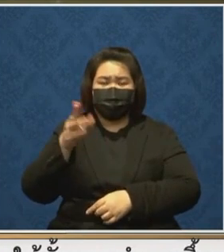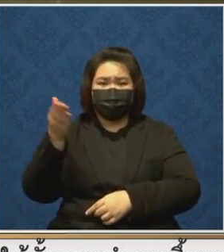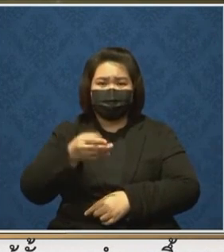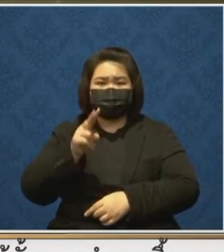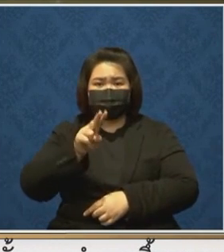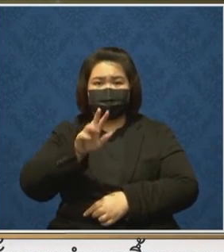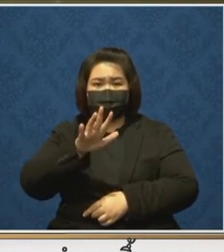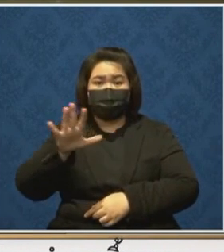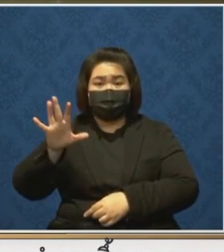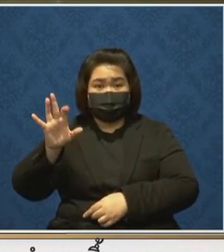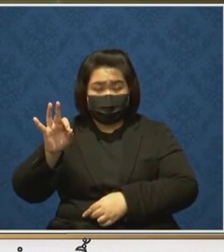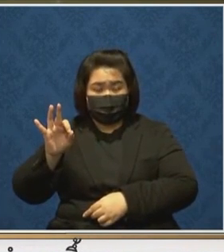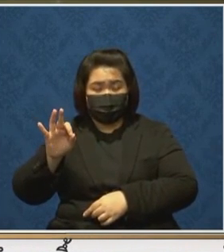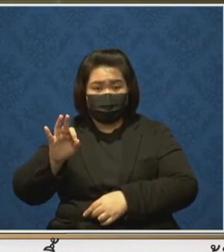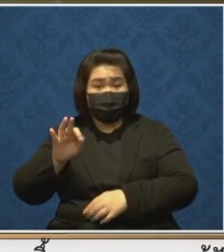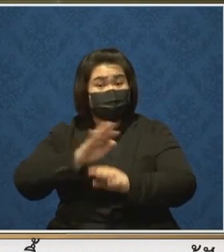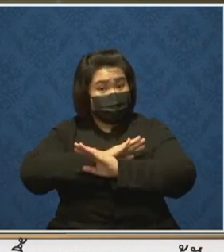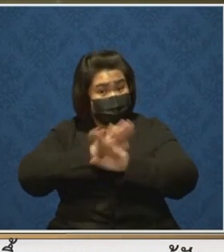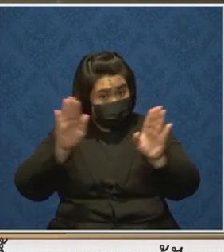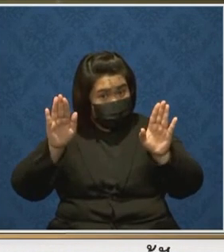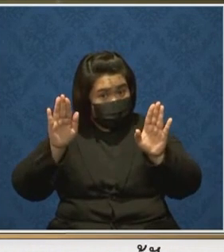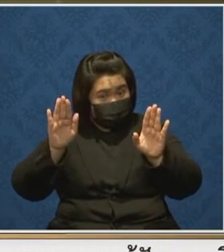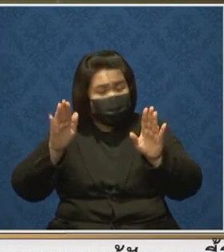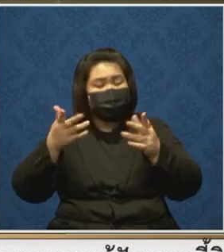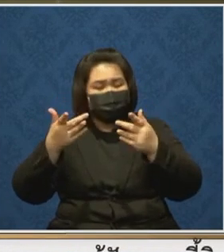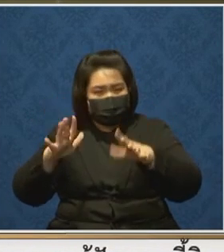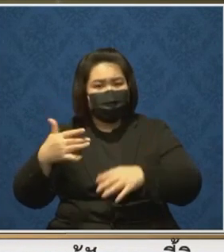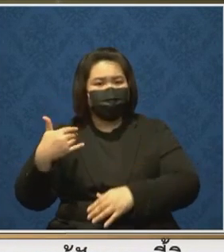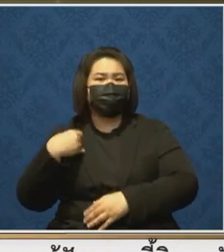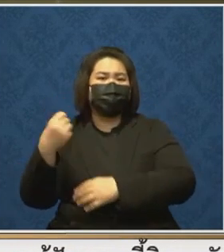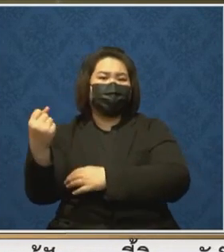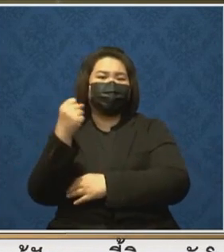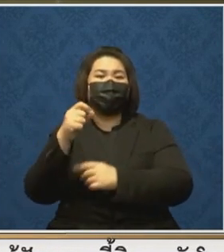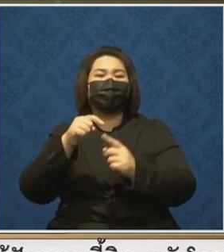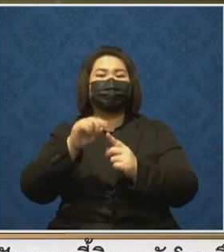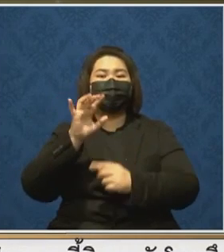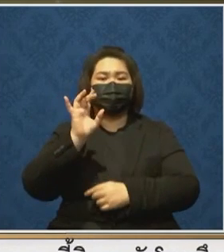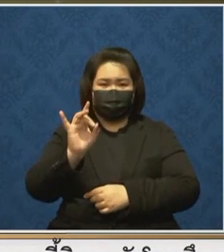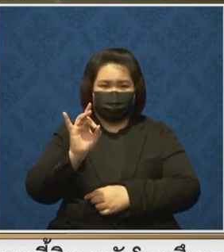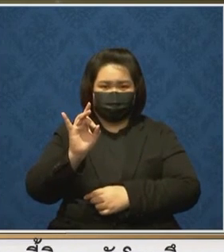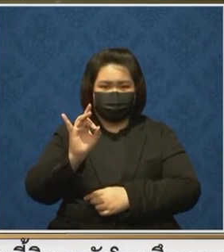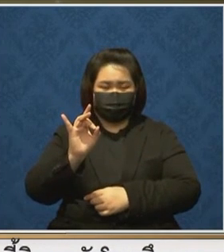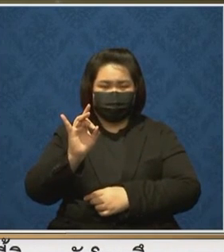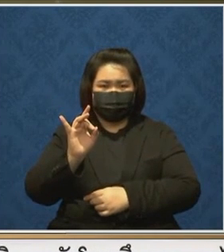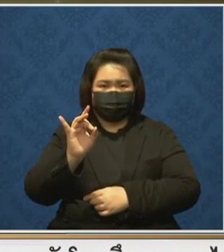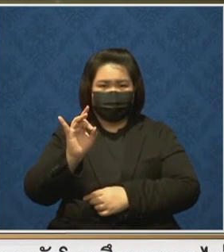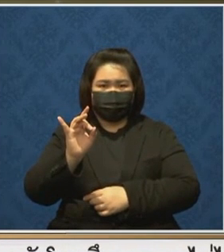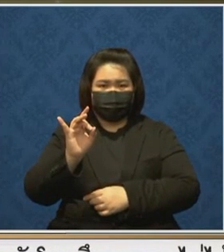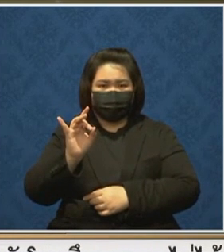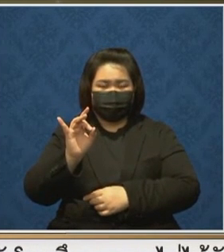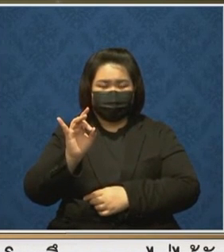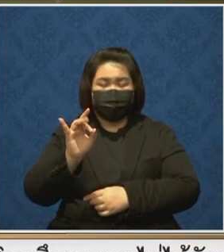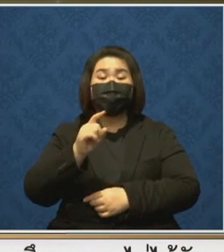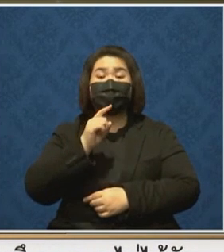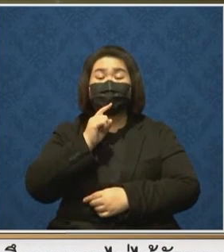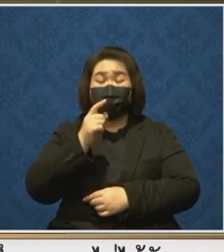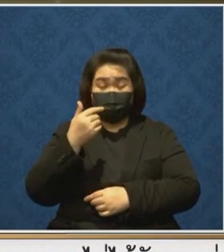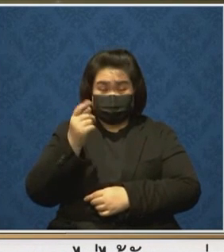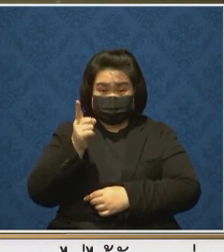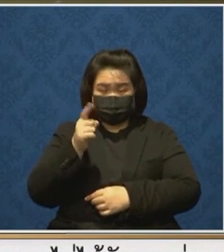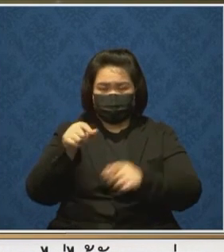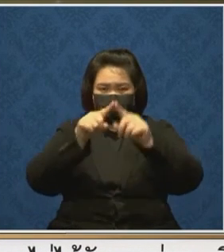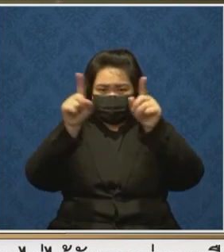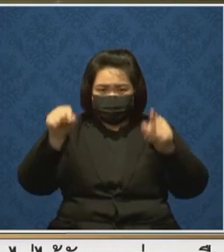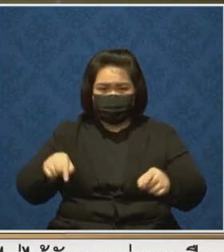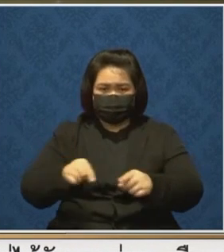59โดยอาศัยอำนาตามขอ 8 ของคำสั่งที่ 72 ทั 25